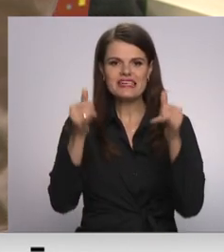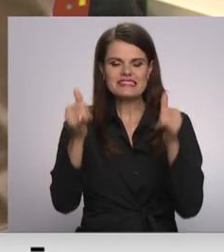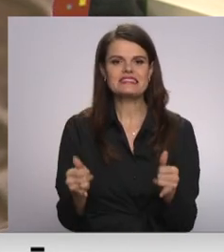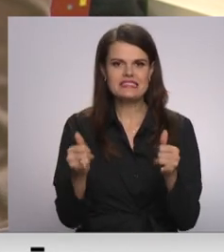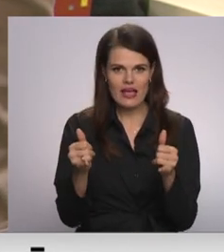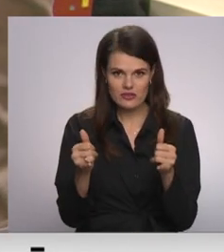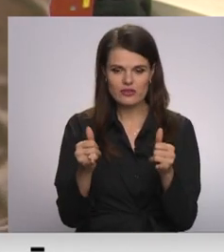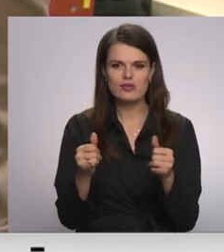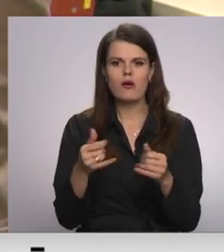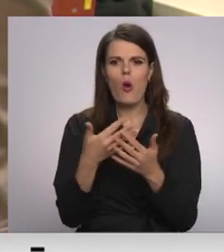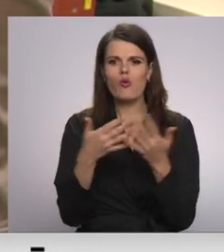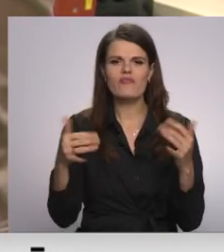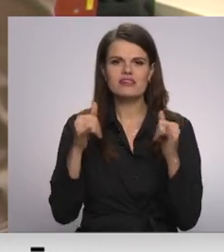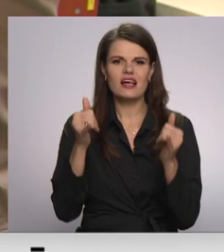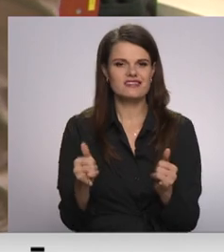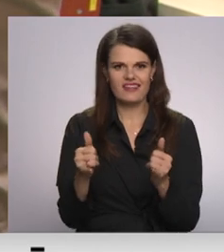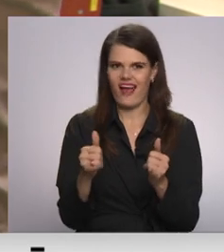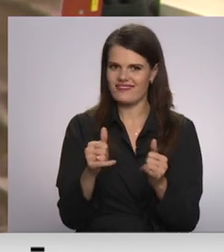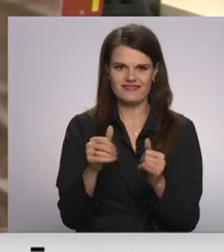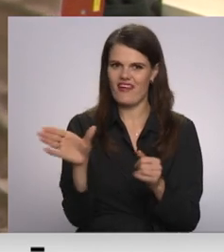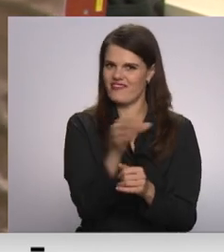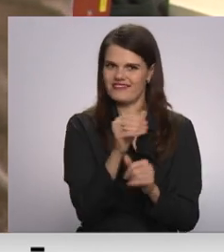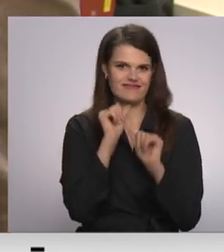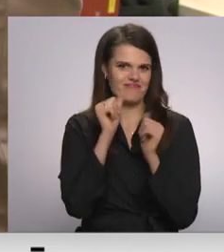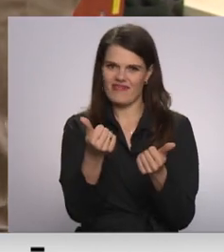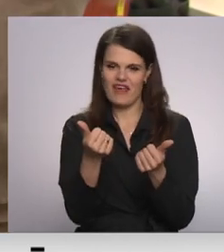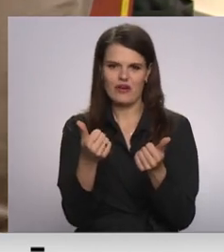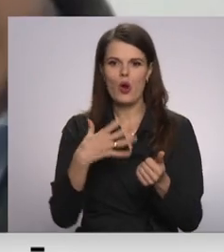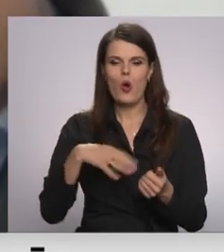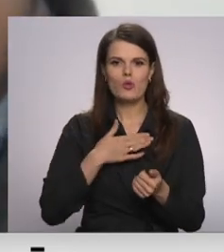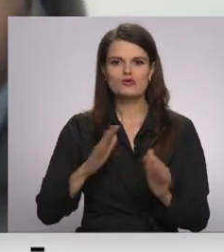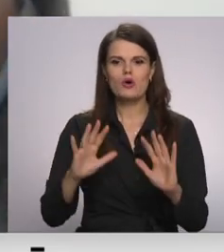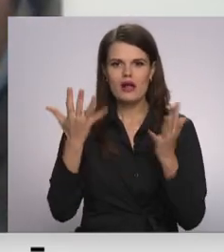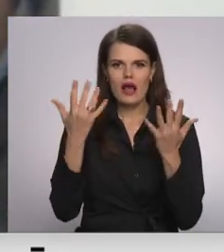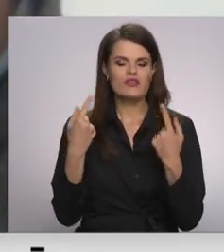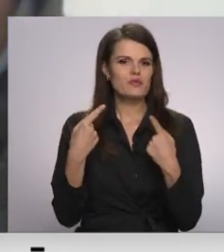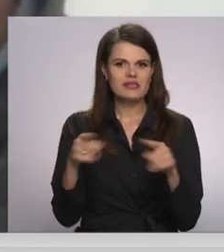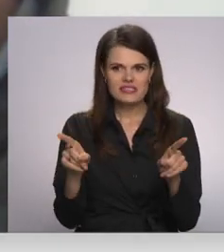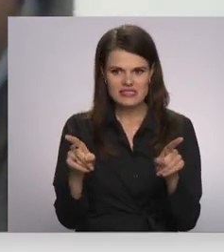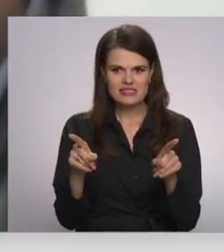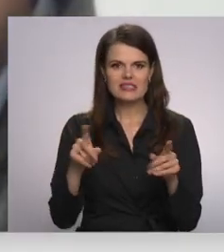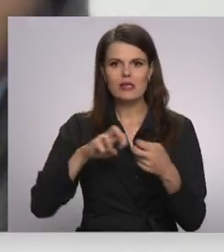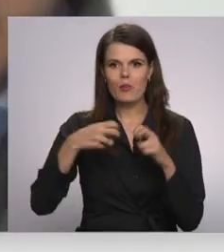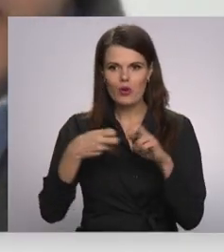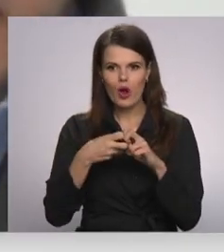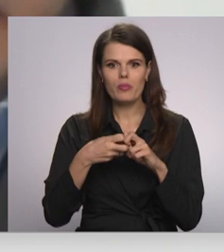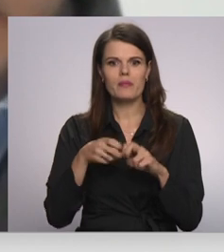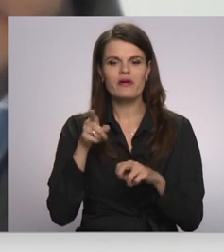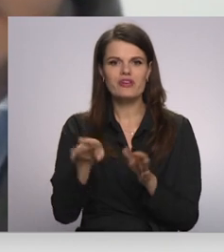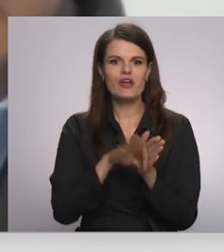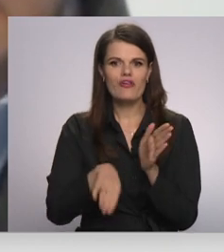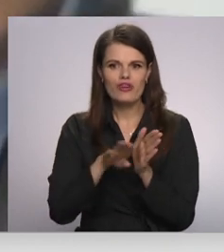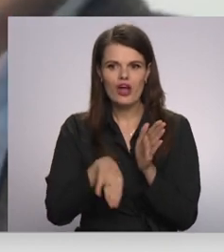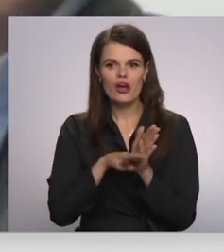piešķirtais universālais ratiņkrēsls visiem neder. Mūsu gadījumā mums meitē ir cita kaita. Viņa vienkārši nekādā veidā